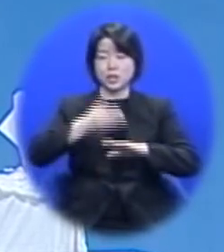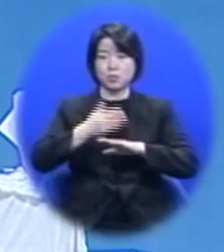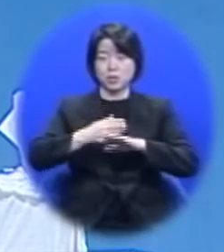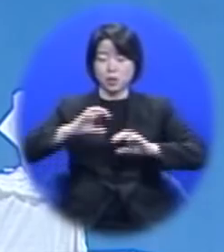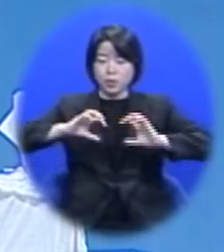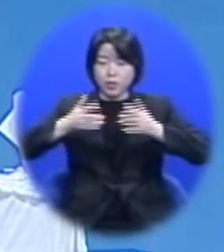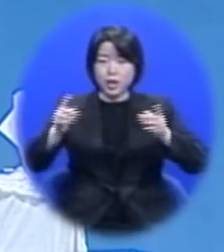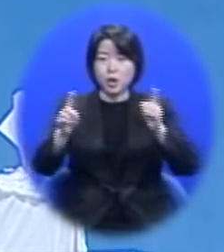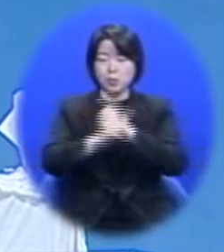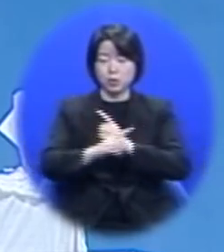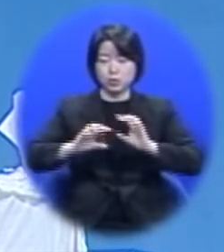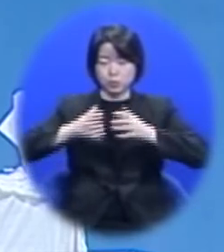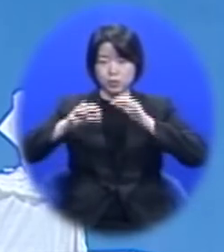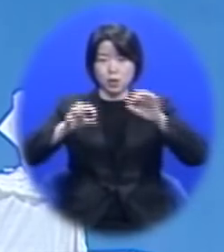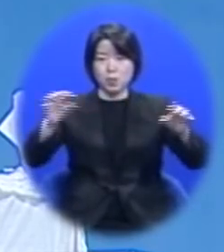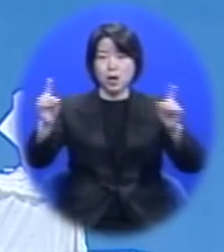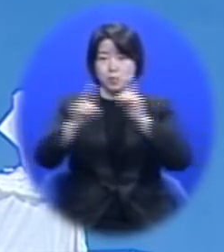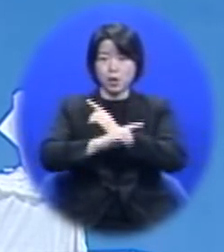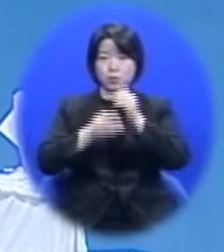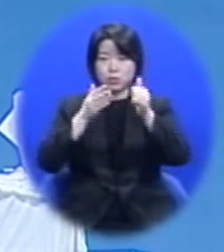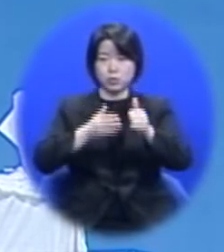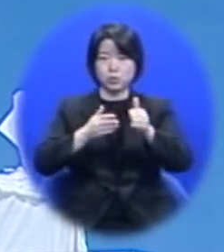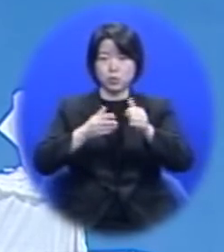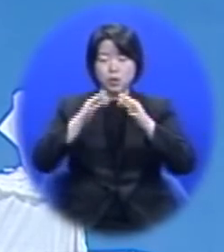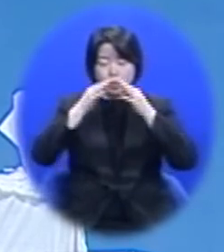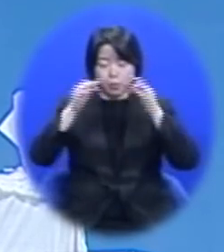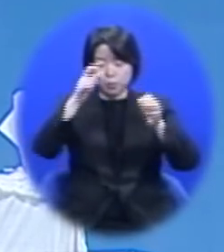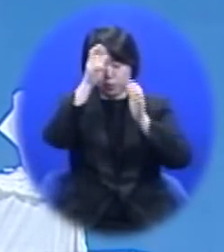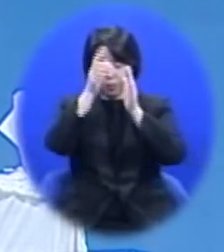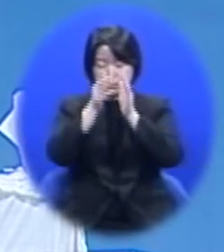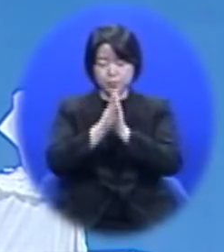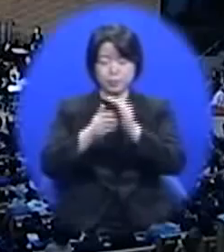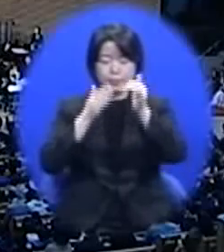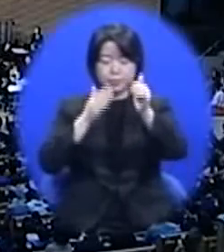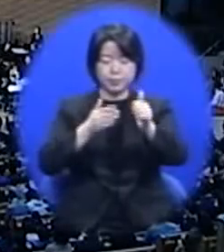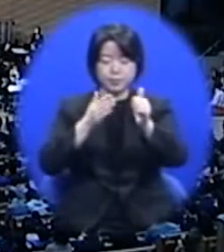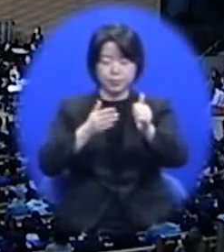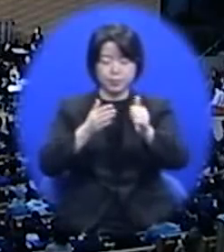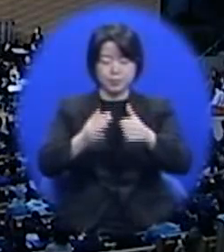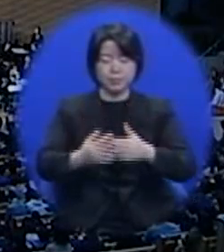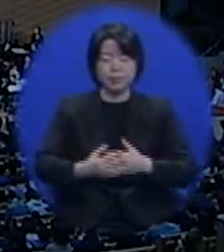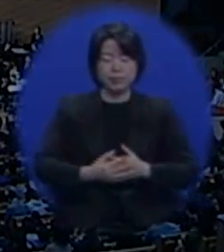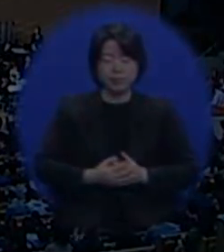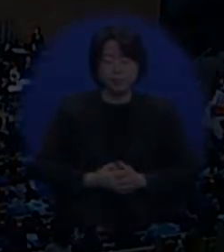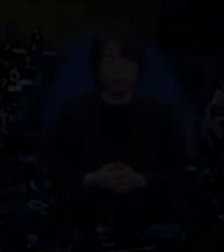바꾸시고 열방을 바꿔주소서. 우리 통성으로 기도합시다. 은혜와 사랑이 충만하신 아버지 하나님.